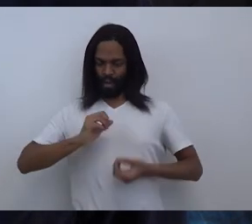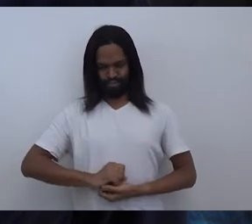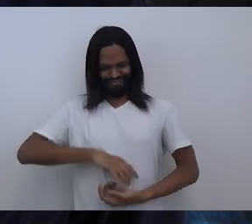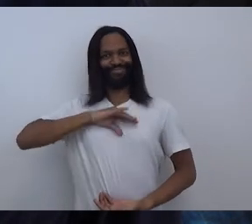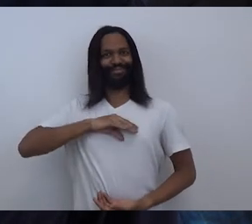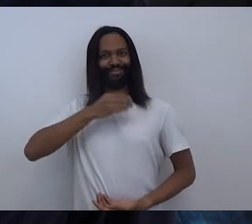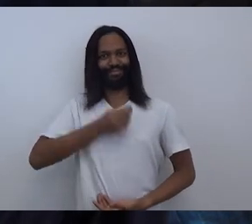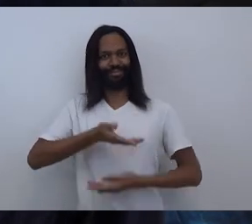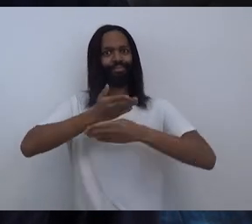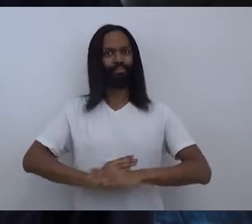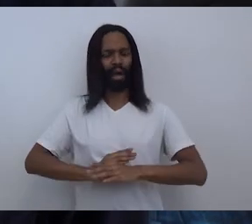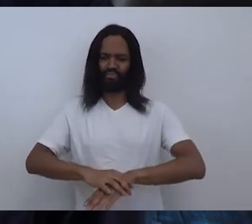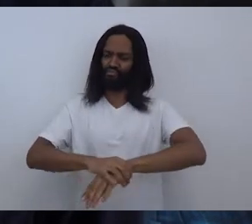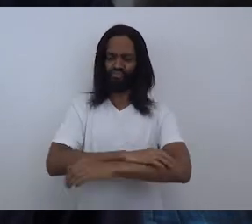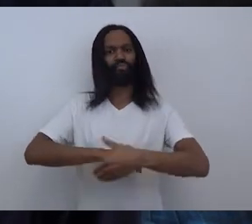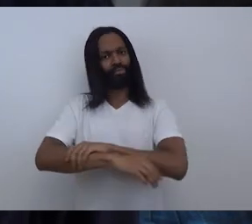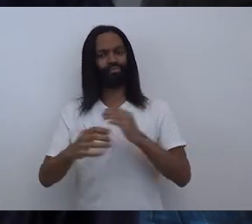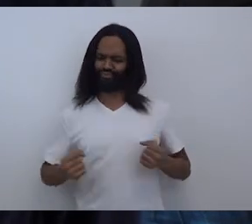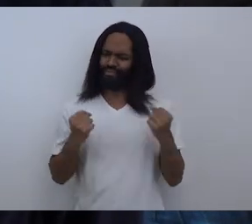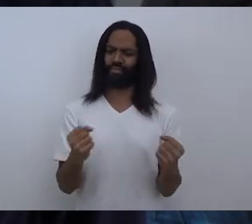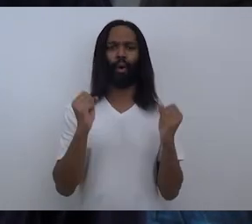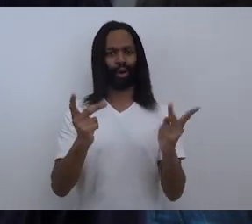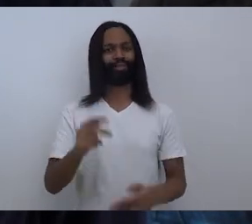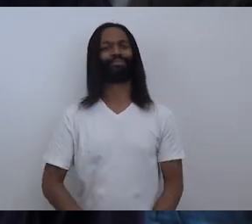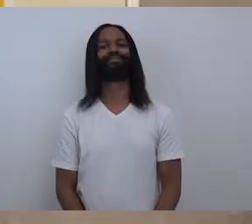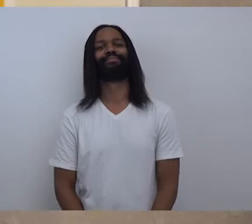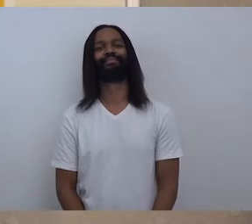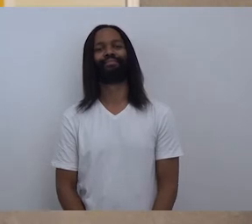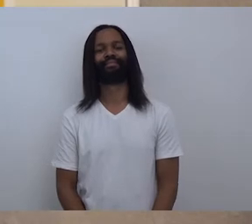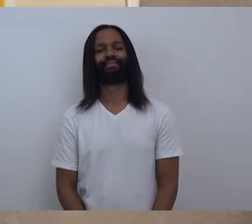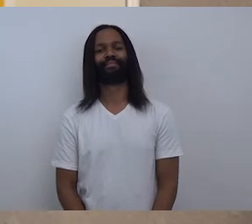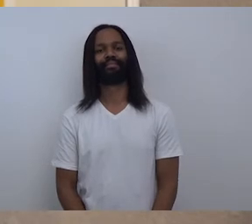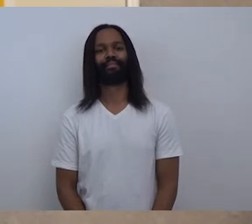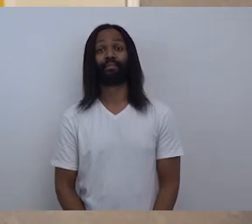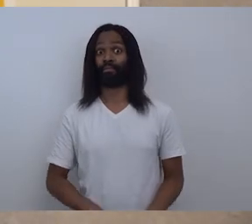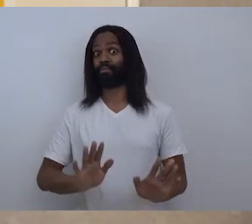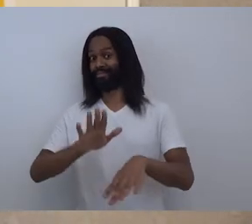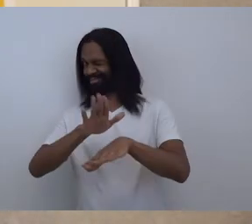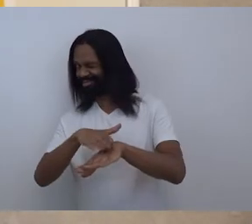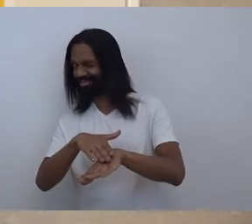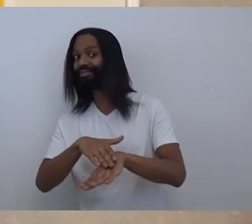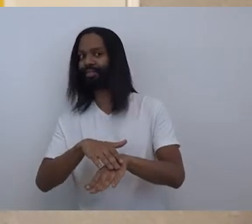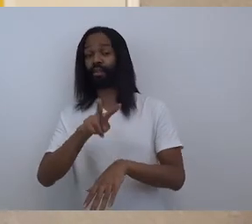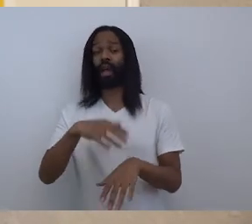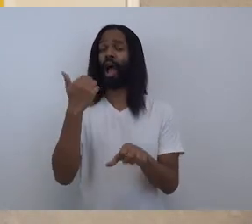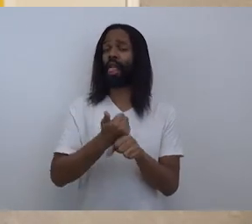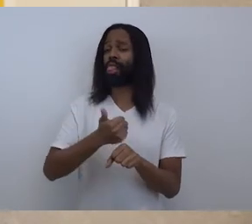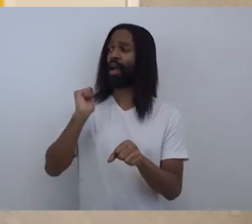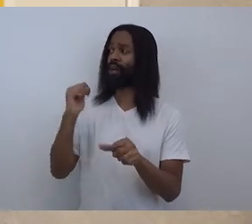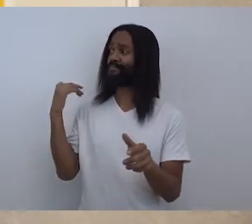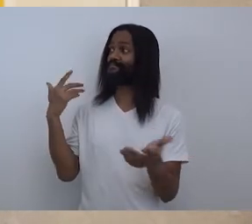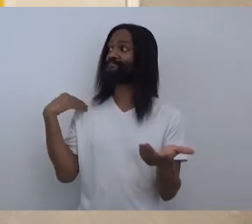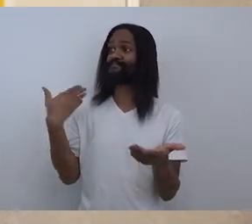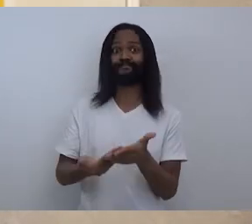tout ça pour mettre en évidence, pour dire voilà, c'est le métier là que j'ai envie de faire. Et je voulais juste rappeler que depuis notamment